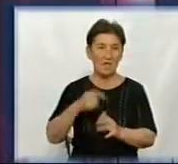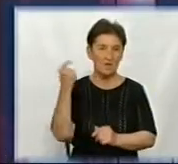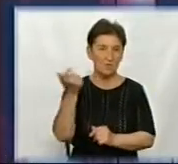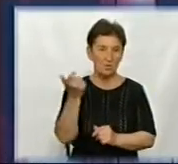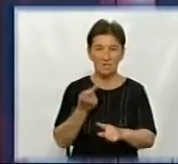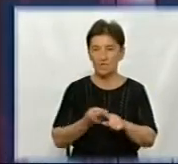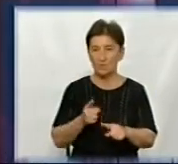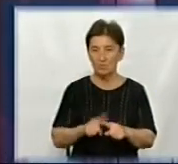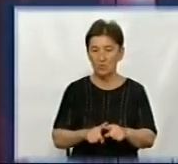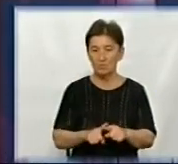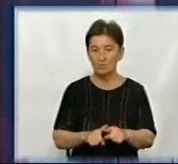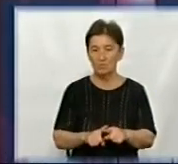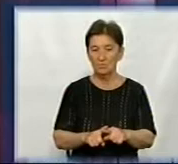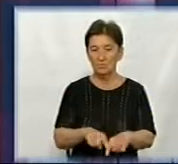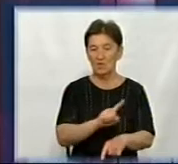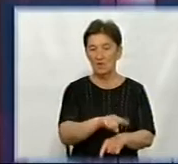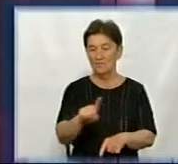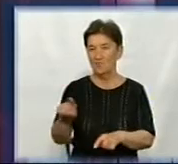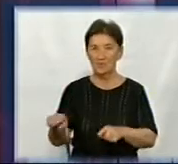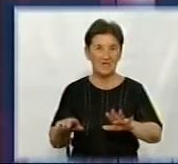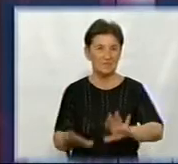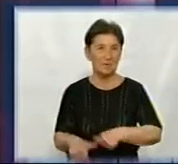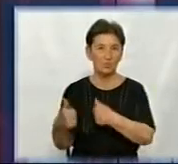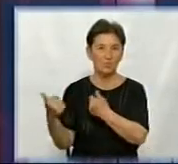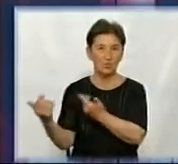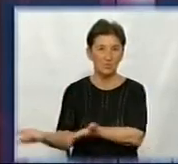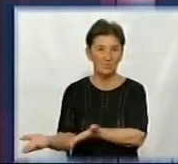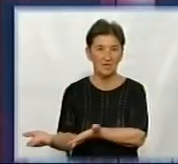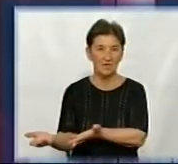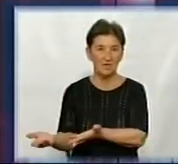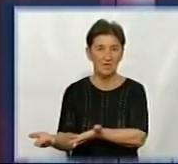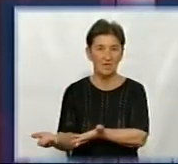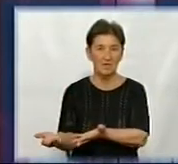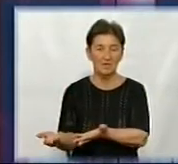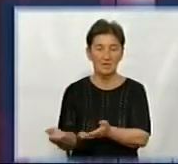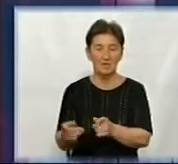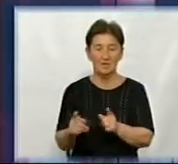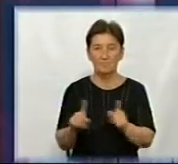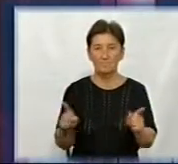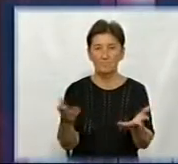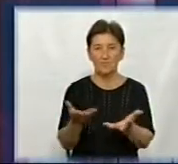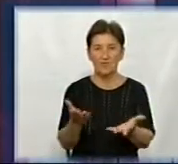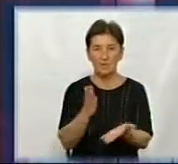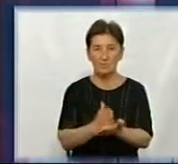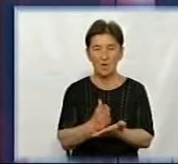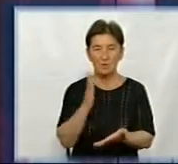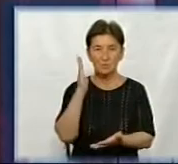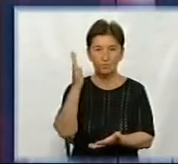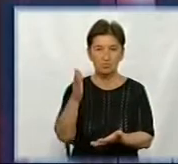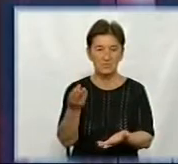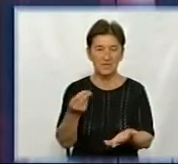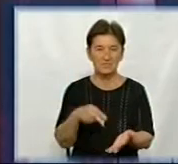Тому вони запропонували, внесли пропозиції, які це мають бути ставки.